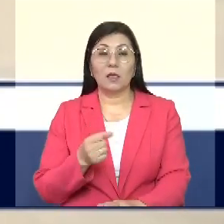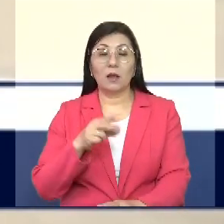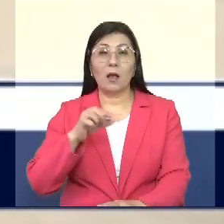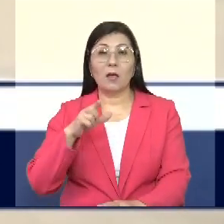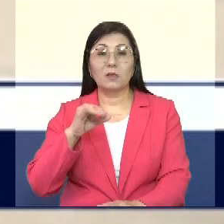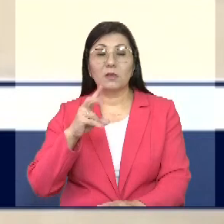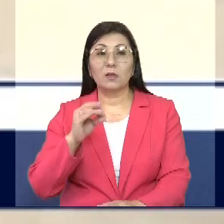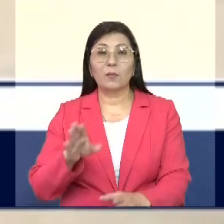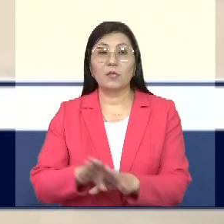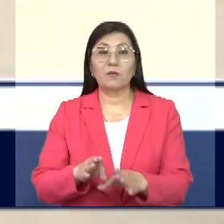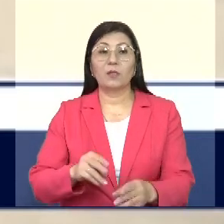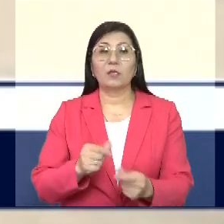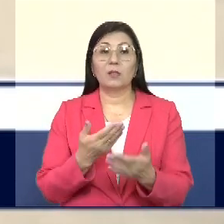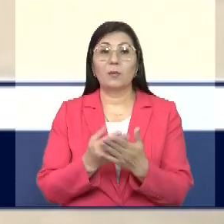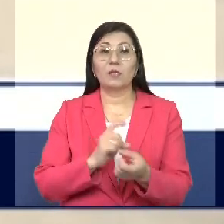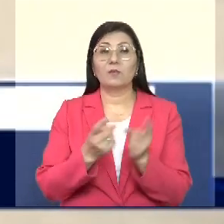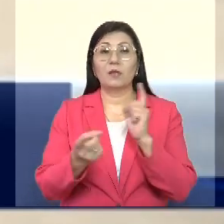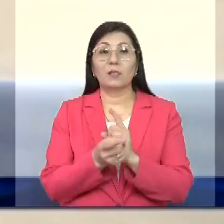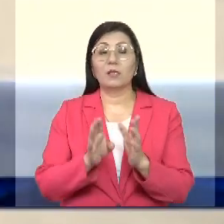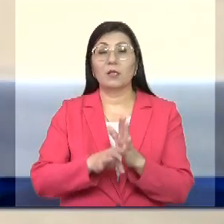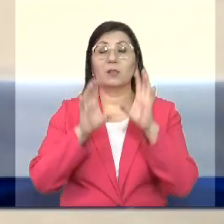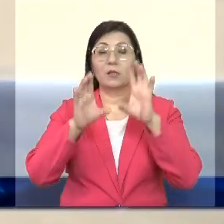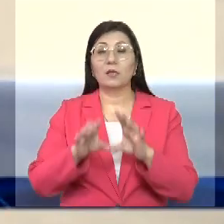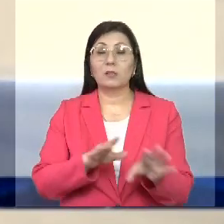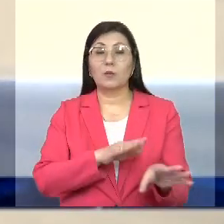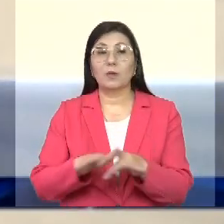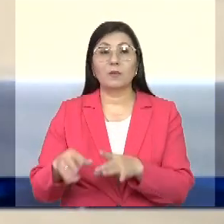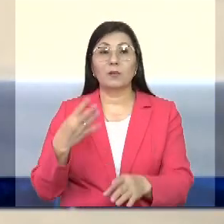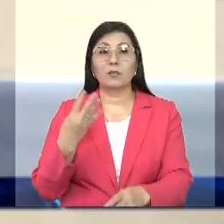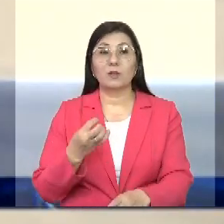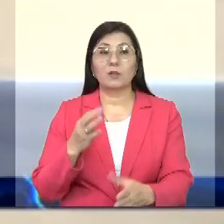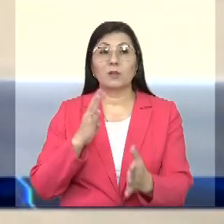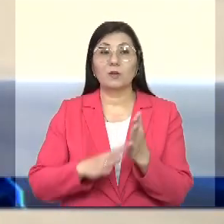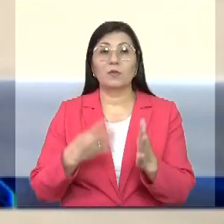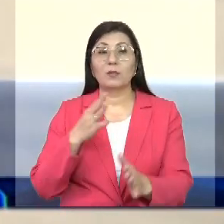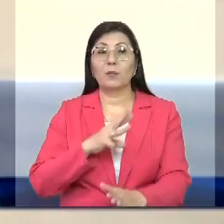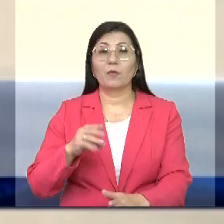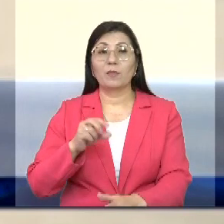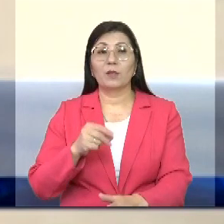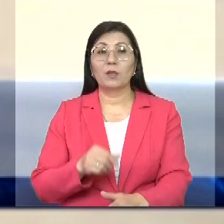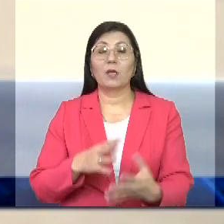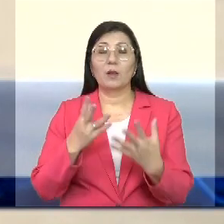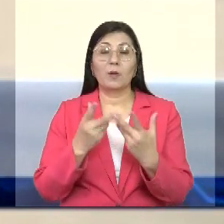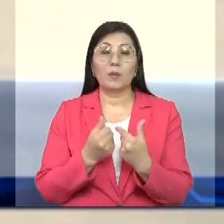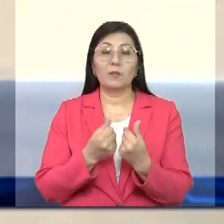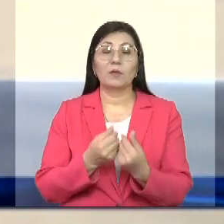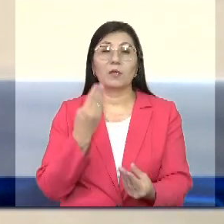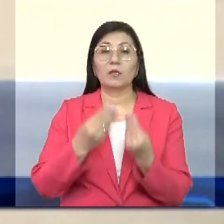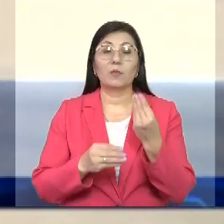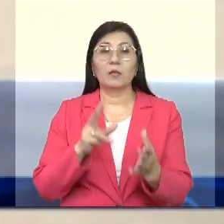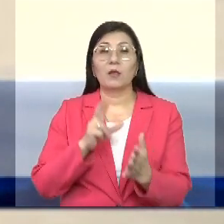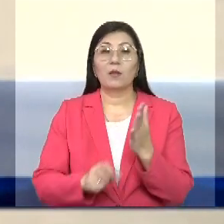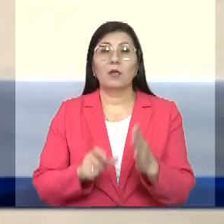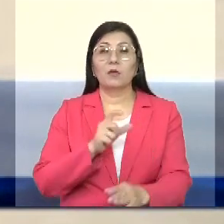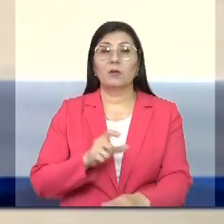лицензии. Предварительная сумма оборота от незаконной деятельности составила 490 миллионов тенге, количество игроков более